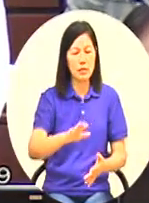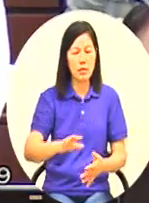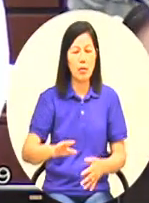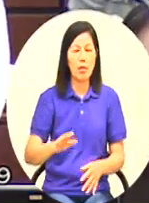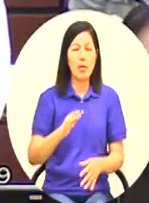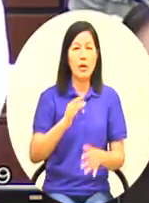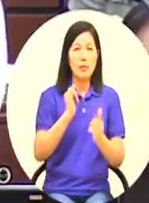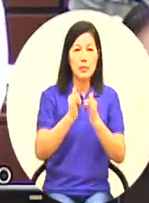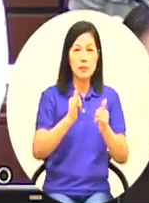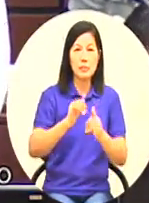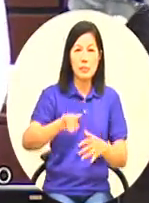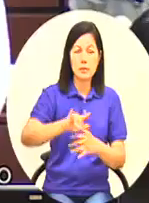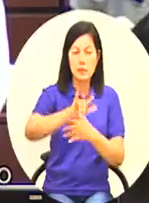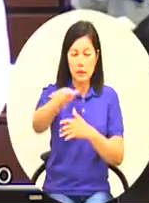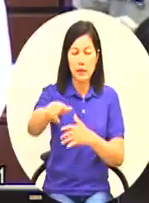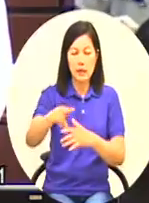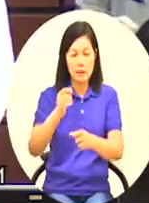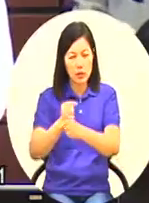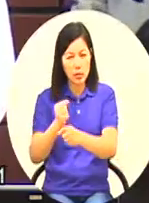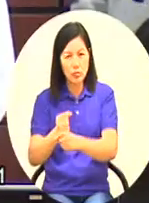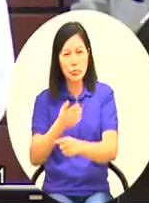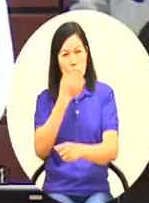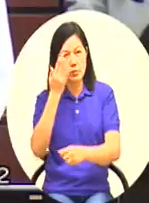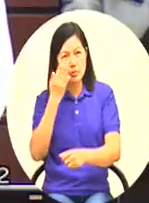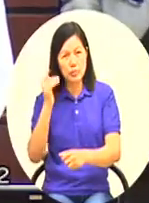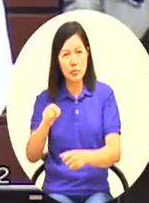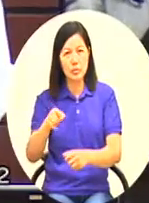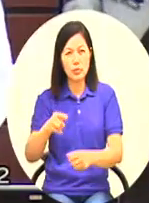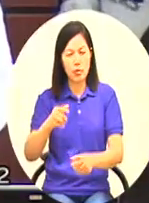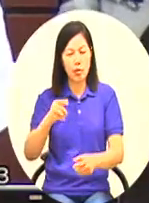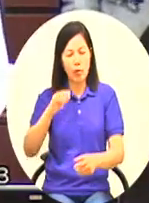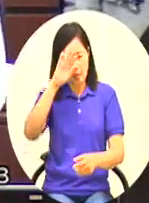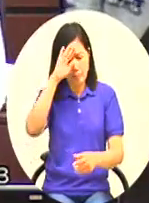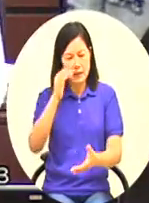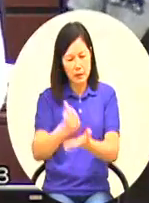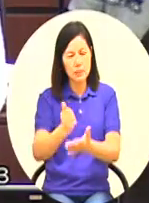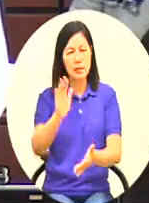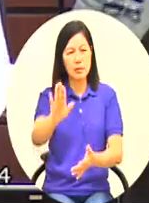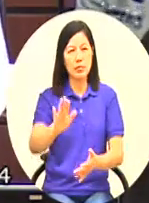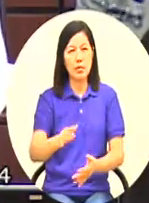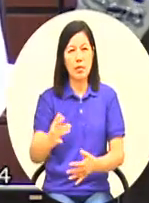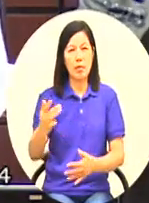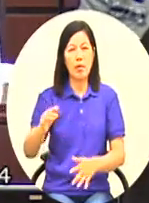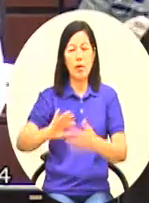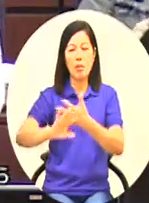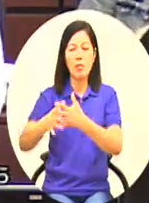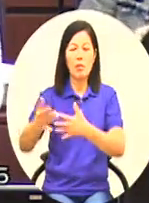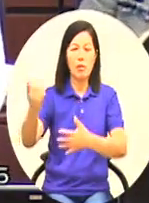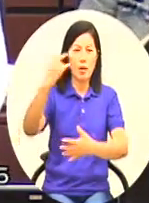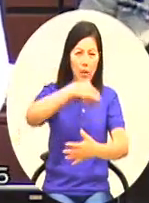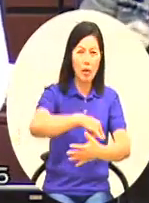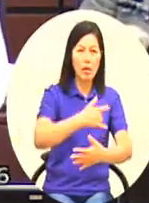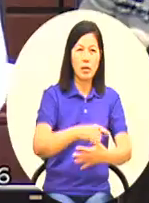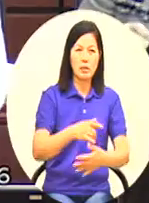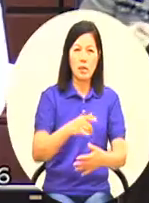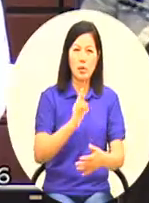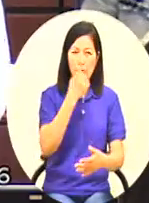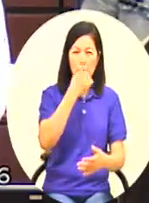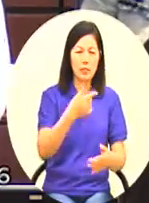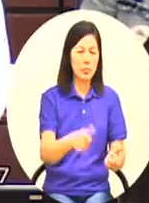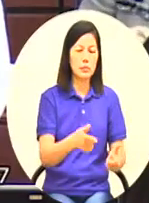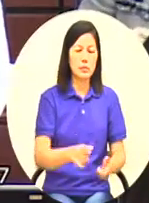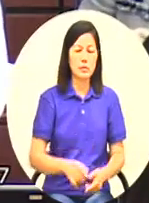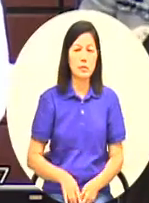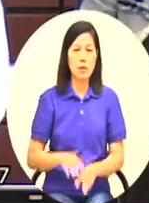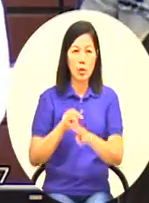啦，种种遮得着吼，意思是讲其实毋是讲干外国人一摆尔啦，包括咱台湾人出国的时阵，所以出国旅